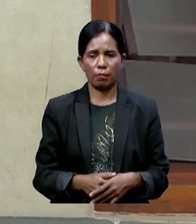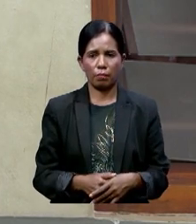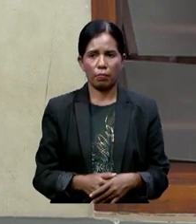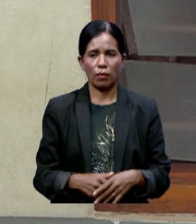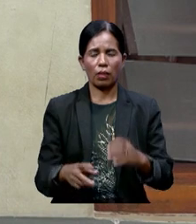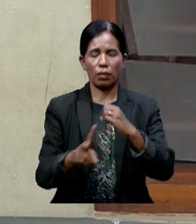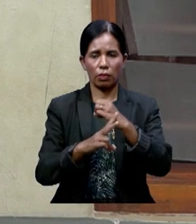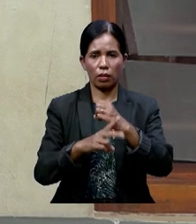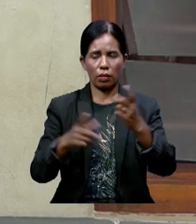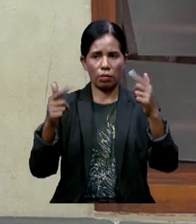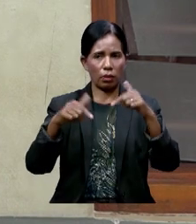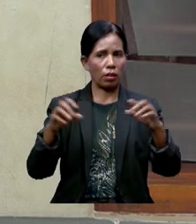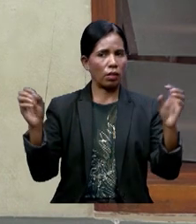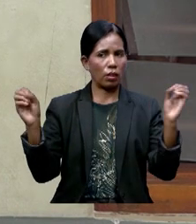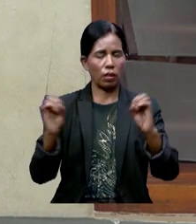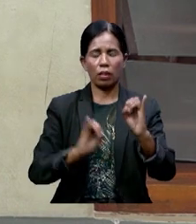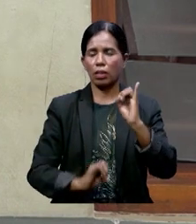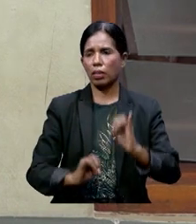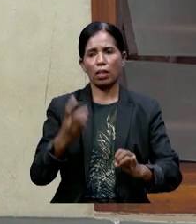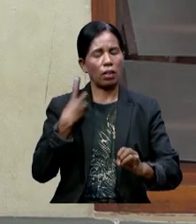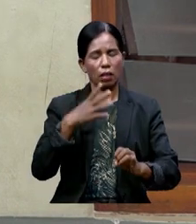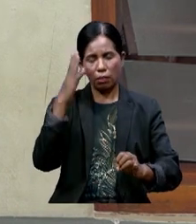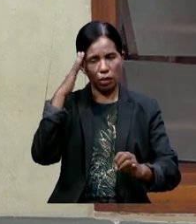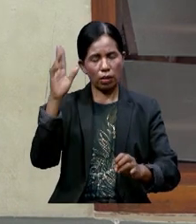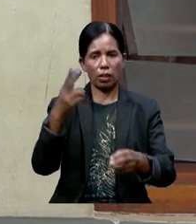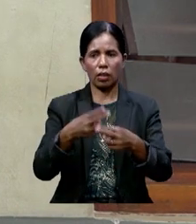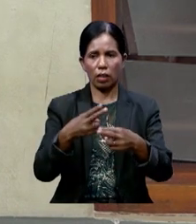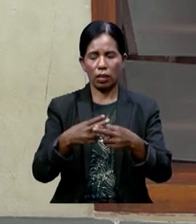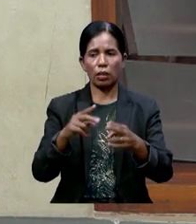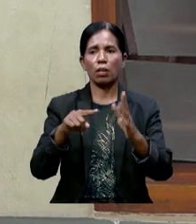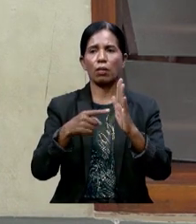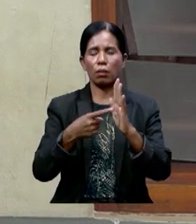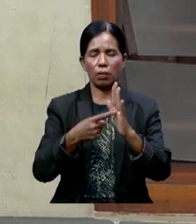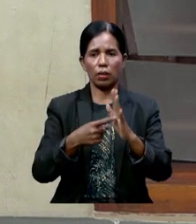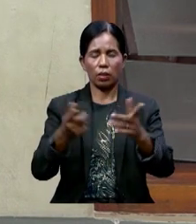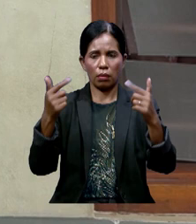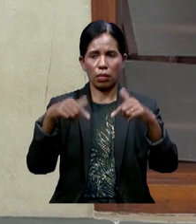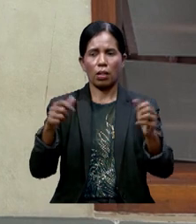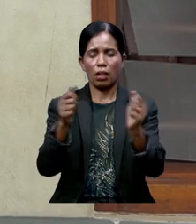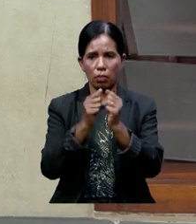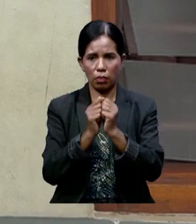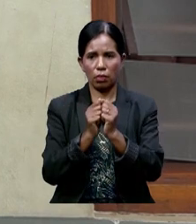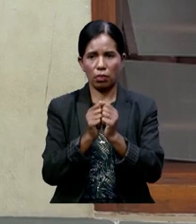vitima ne mai laya identidade ami lahatene nya narang i hahu mai hamutu ko